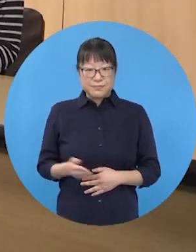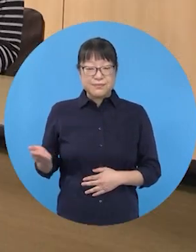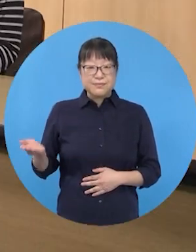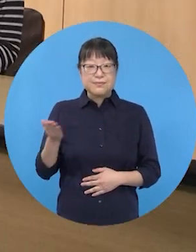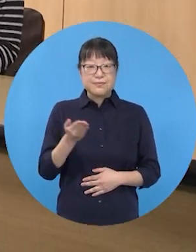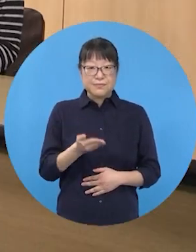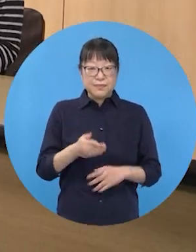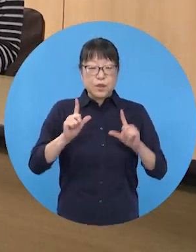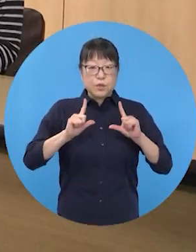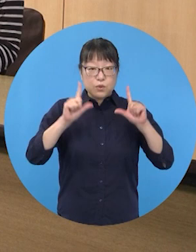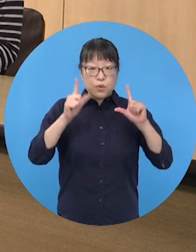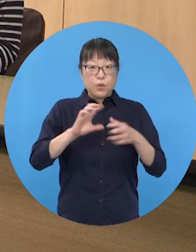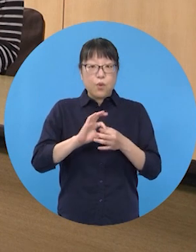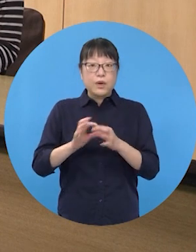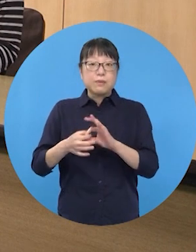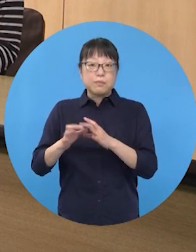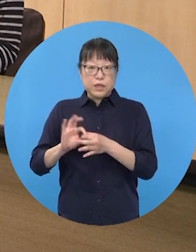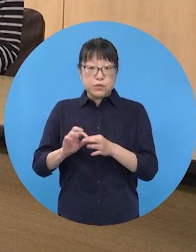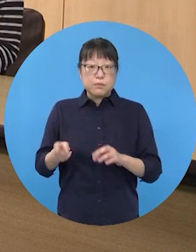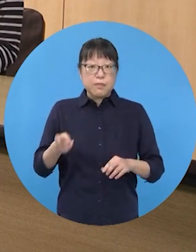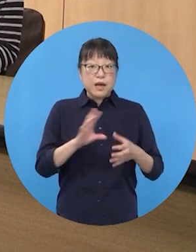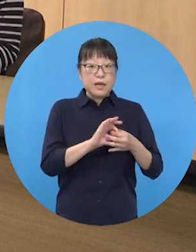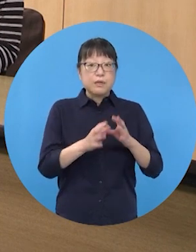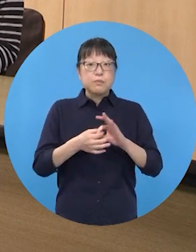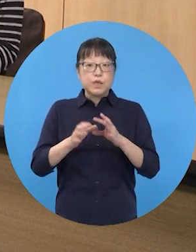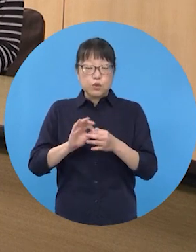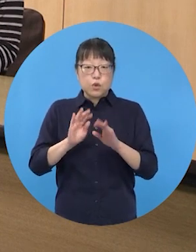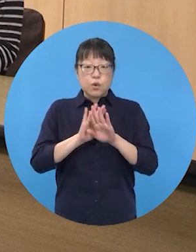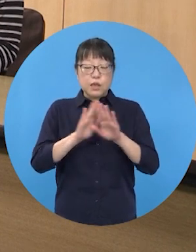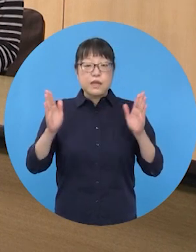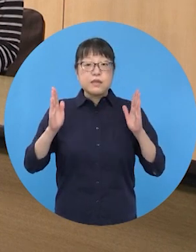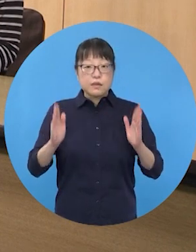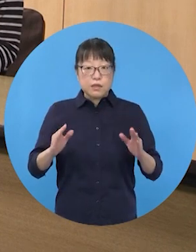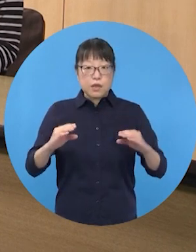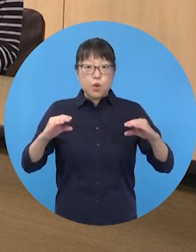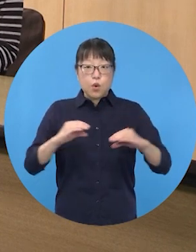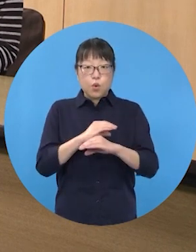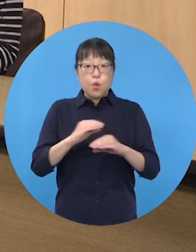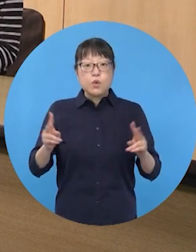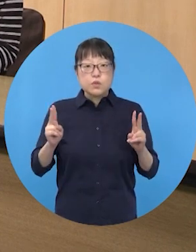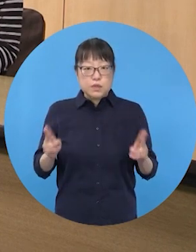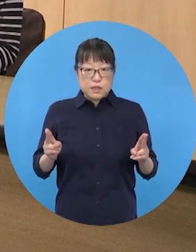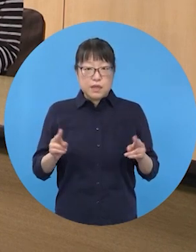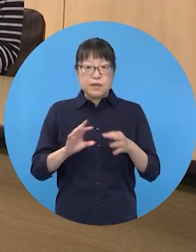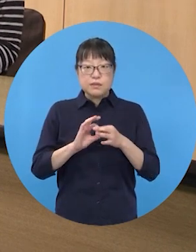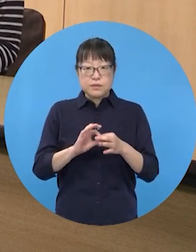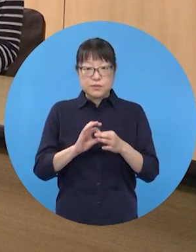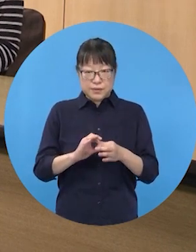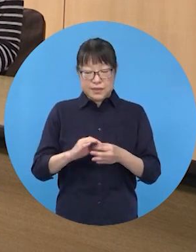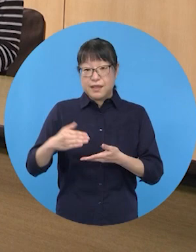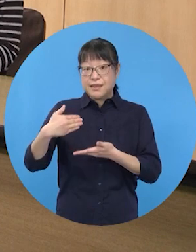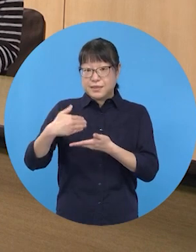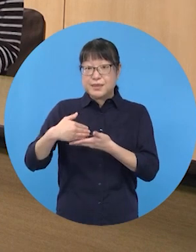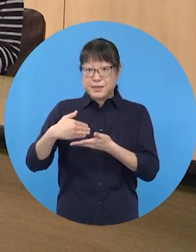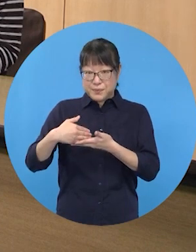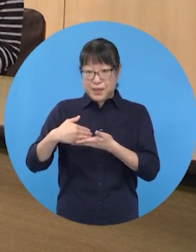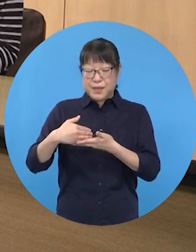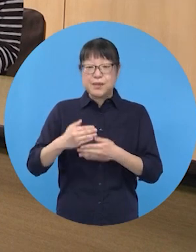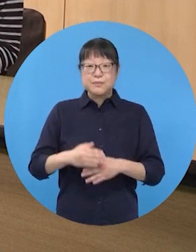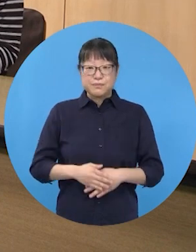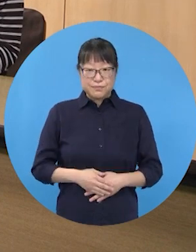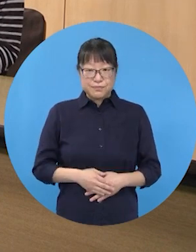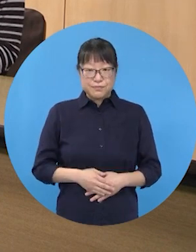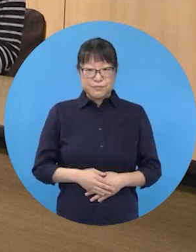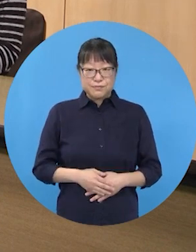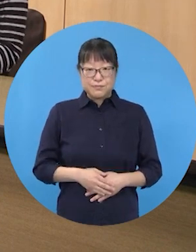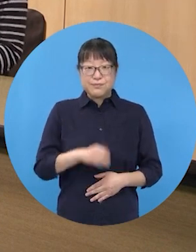続いて、東京オリンピック・パラリンピックの開催に伴う競技会場周辺の交通規制について、引き続き制作課の加瀬